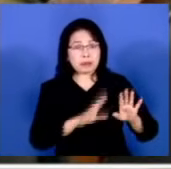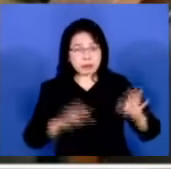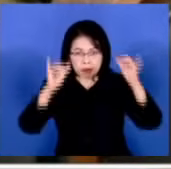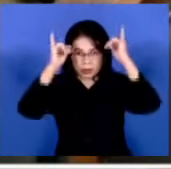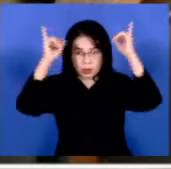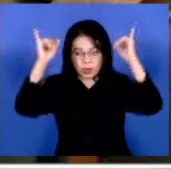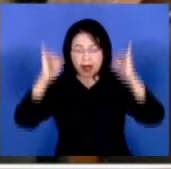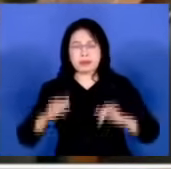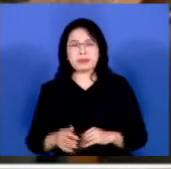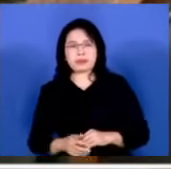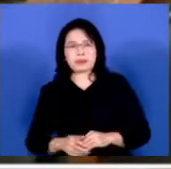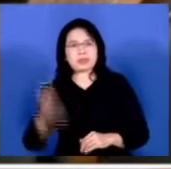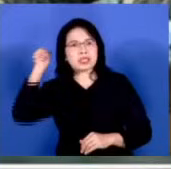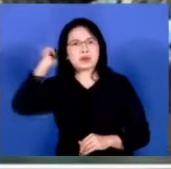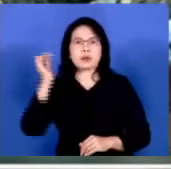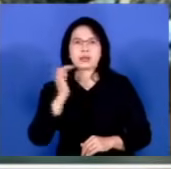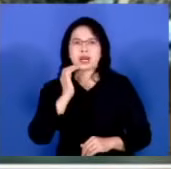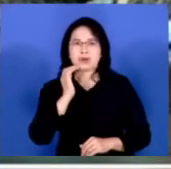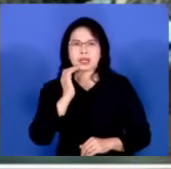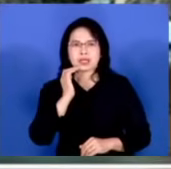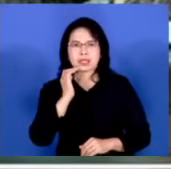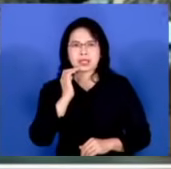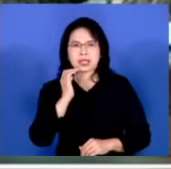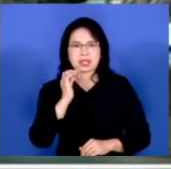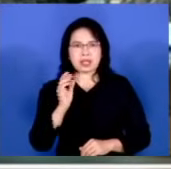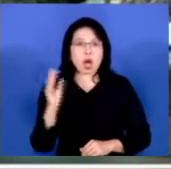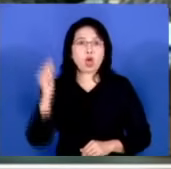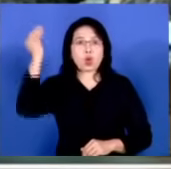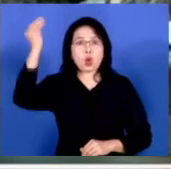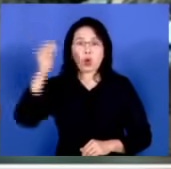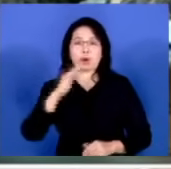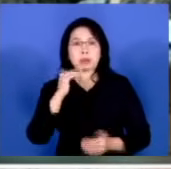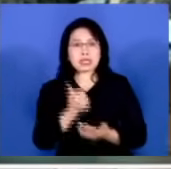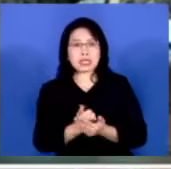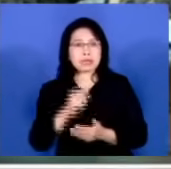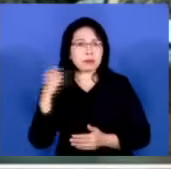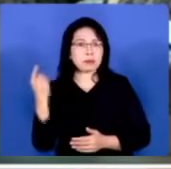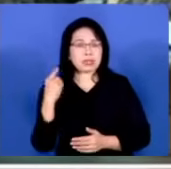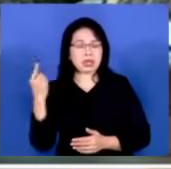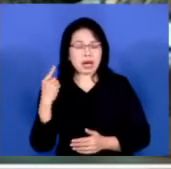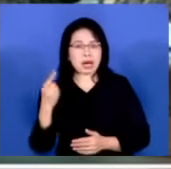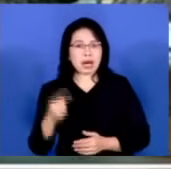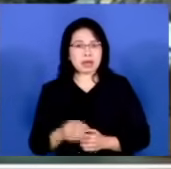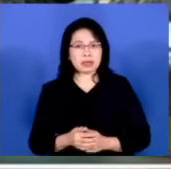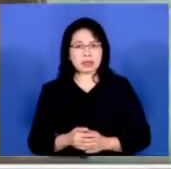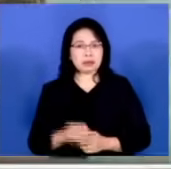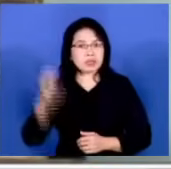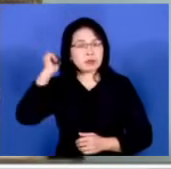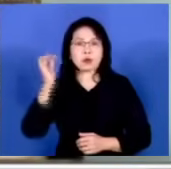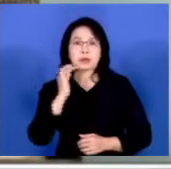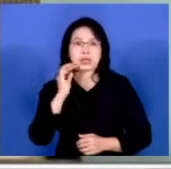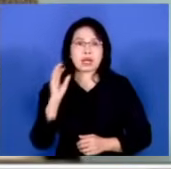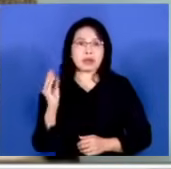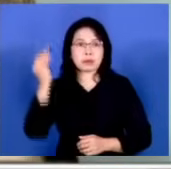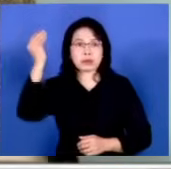posisi Bu adalah salah satu tokoh penting di pemerintahan beliau adalah ee pimpinan